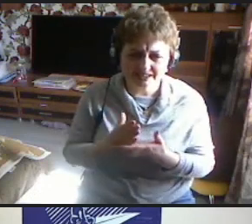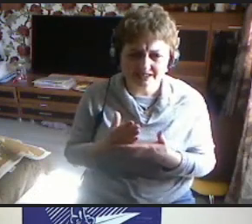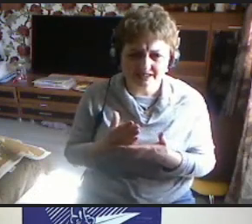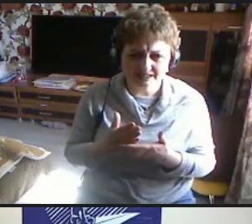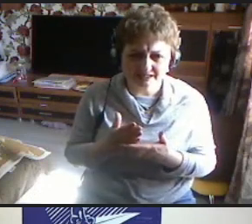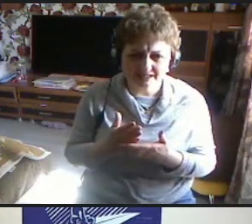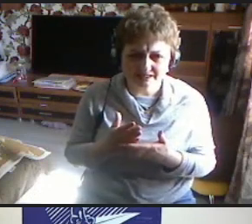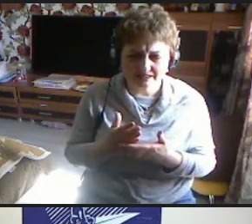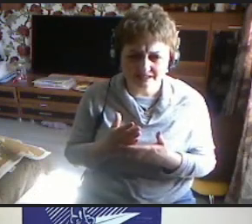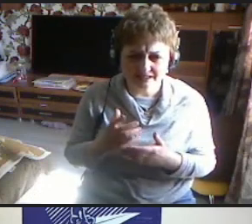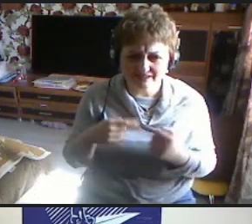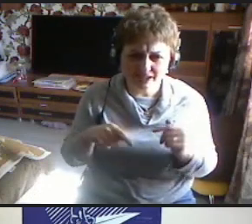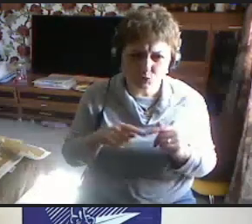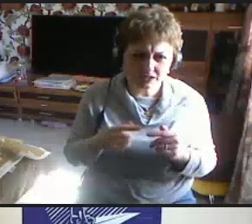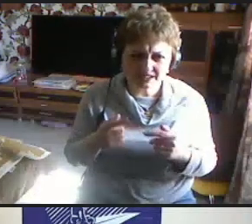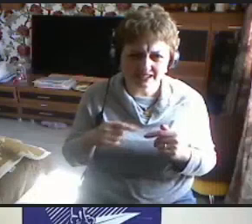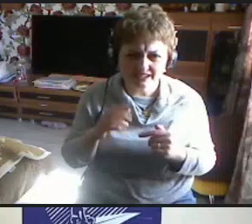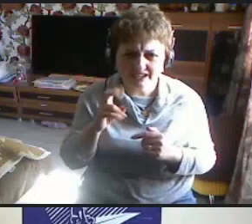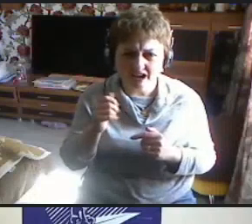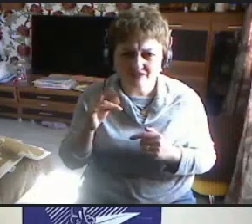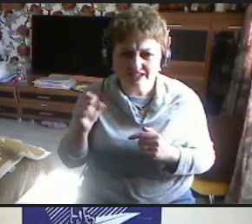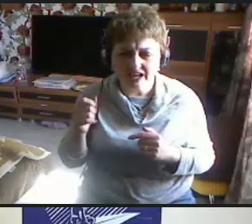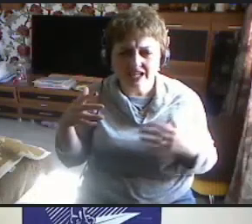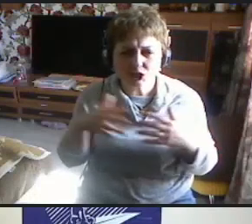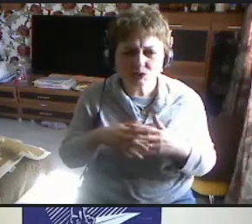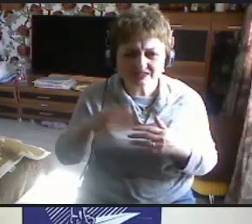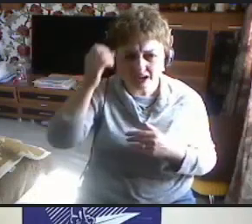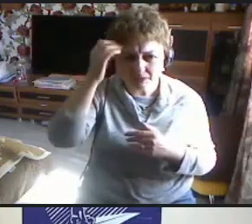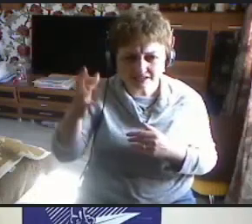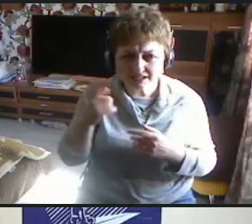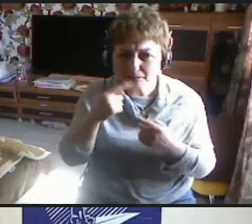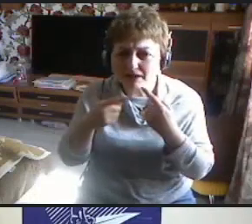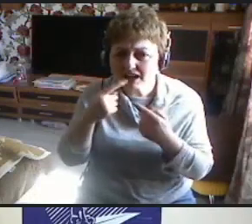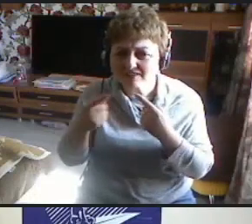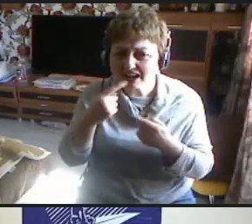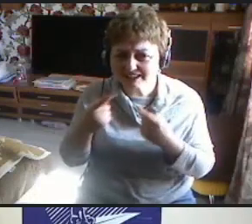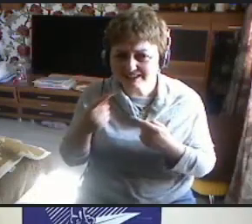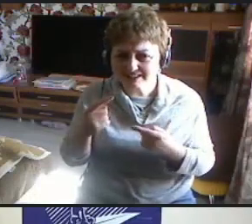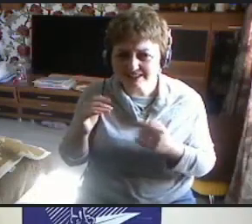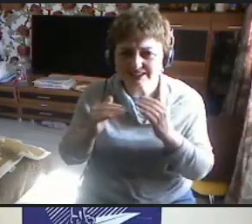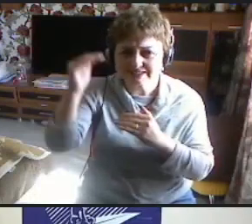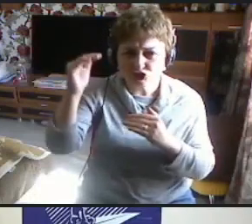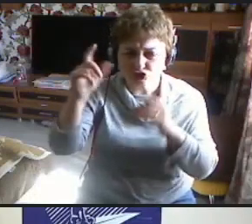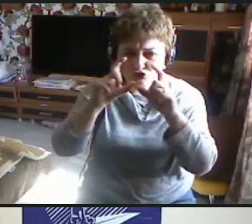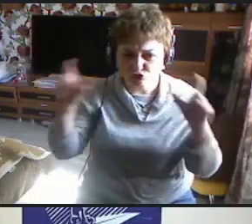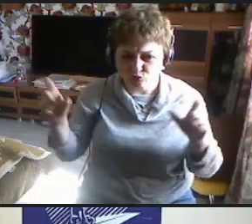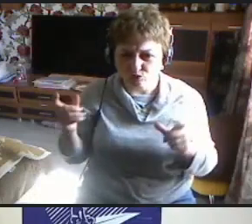или кафедры инклюзивного образования, поговорите с высшей школой,